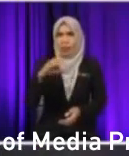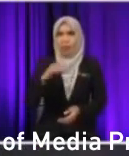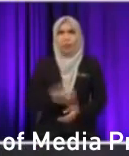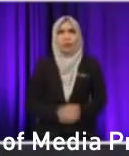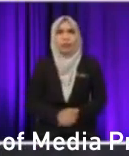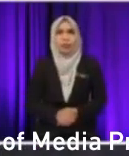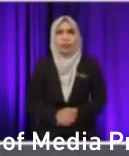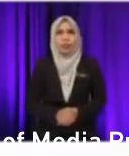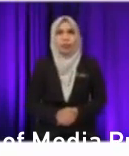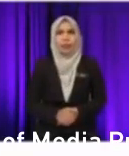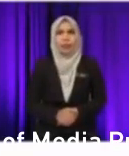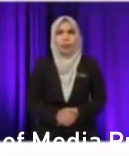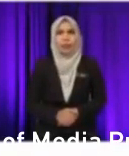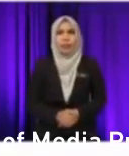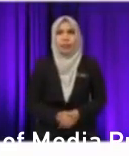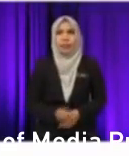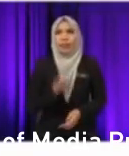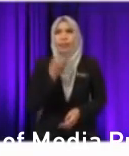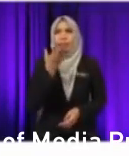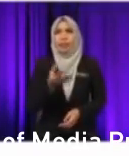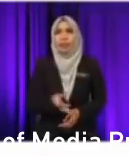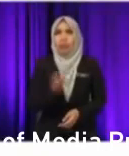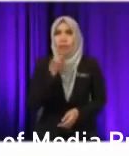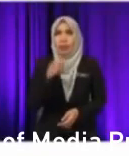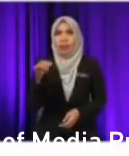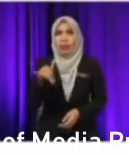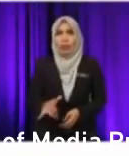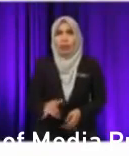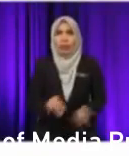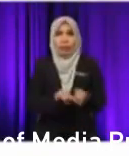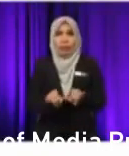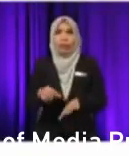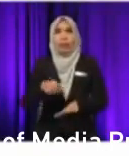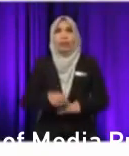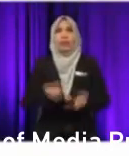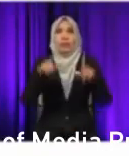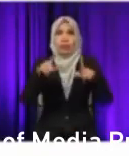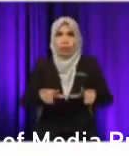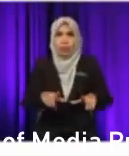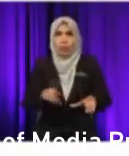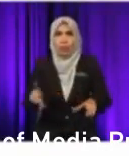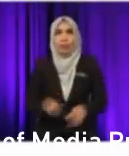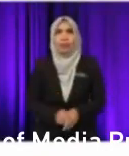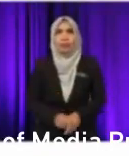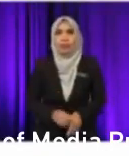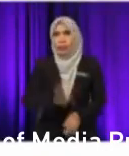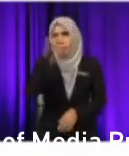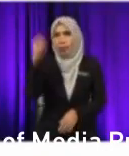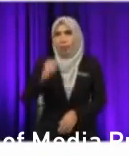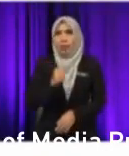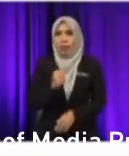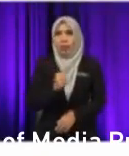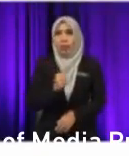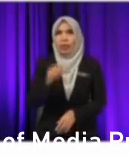berkait lagi. Nyatakan makanan yang sesuai diletakkan. Maknanya A, soalan A, soalan B, soalan C, dia berkait dengan stimulus yang